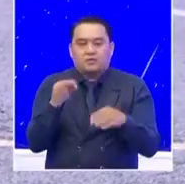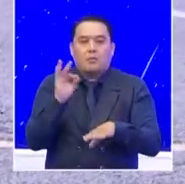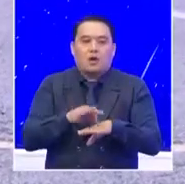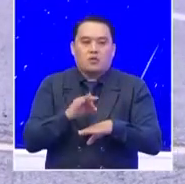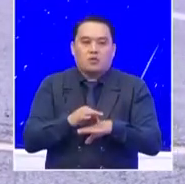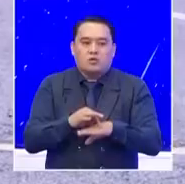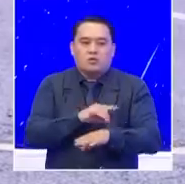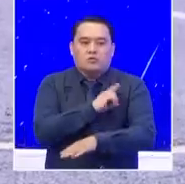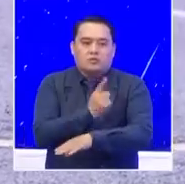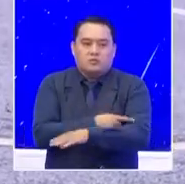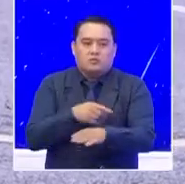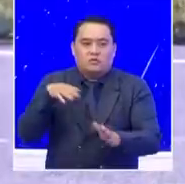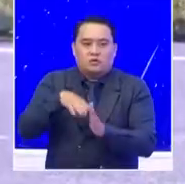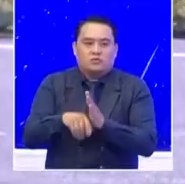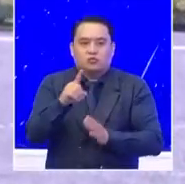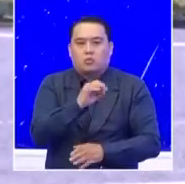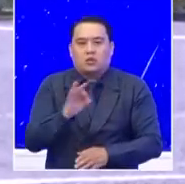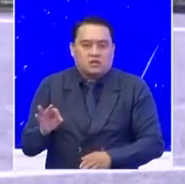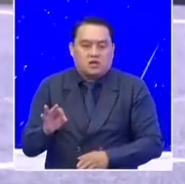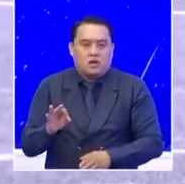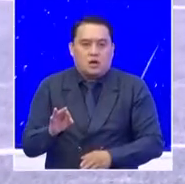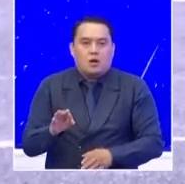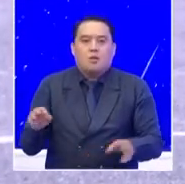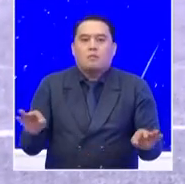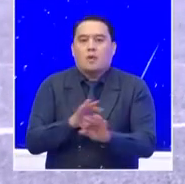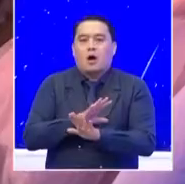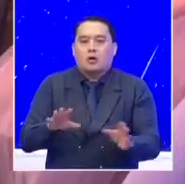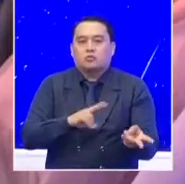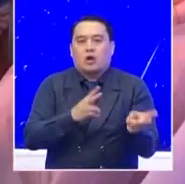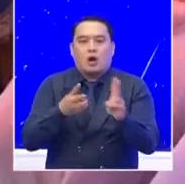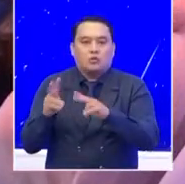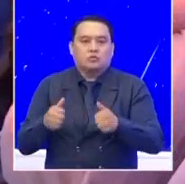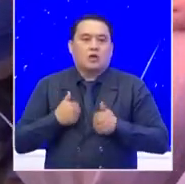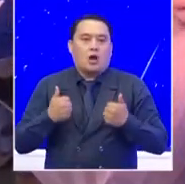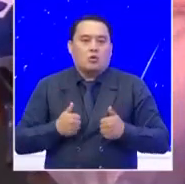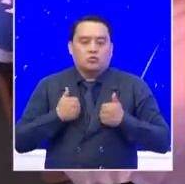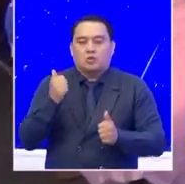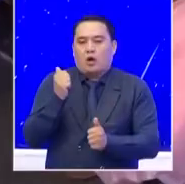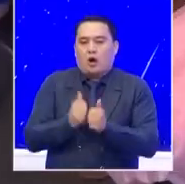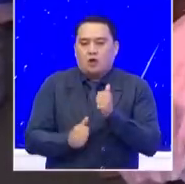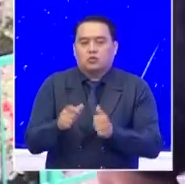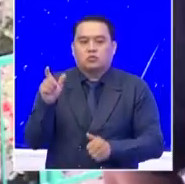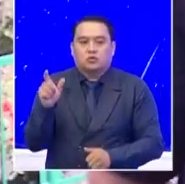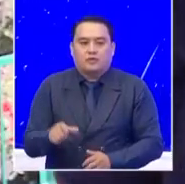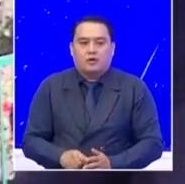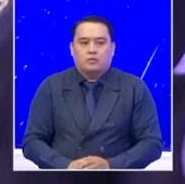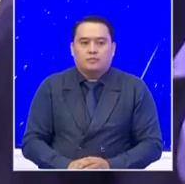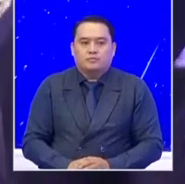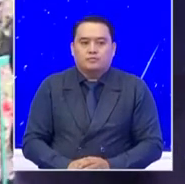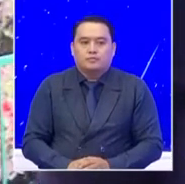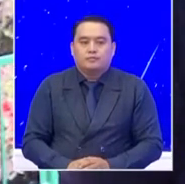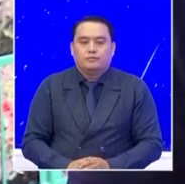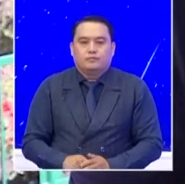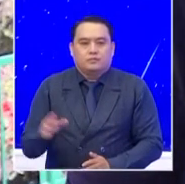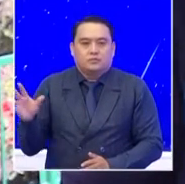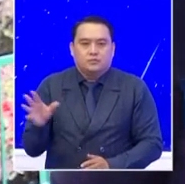и выкладываются на торжестве на все 100%. Они поют, танцуют и стараются понравиться каждому своему зрителю. С праздником всех детей